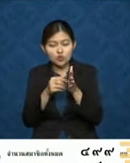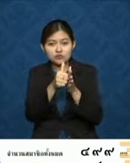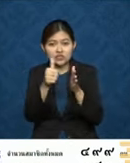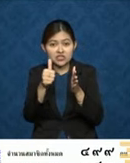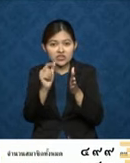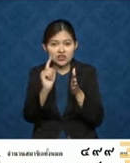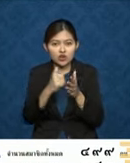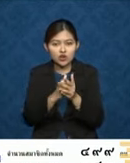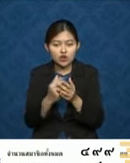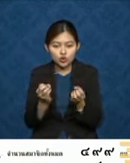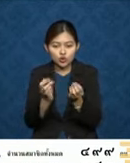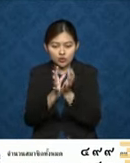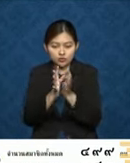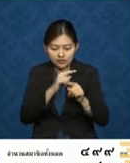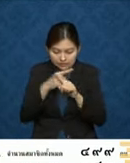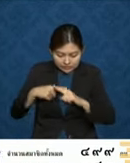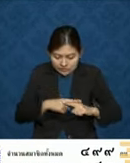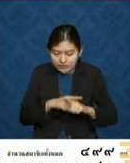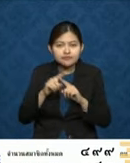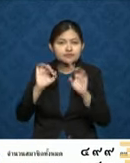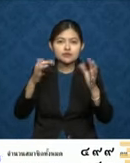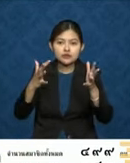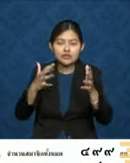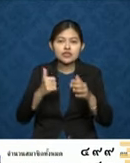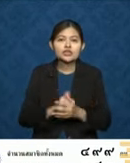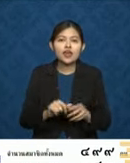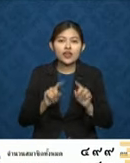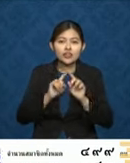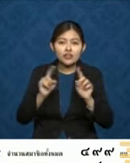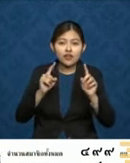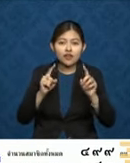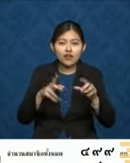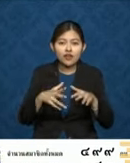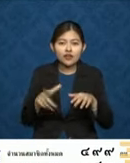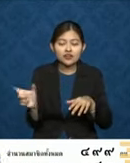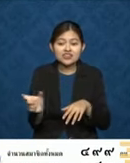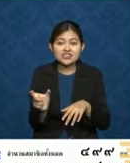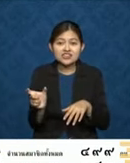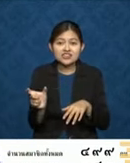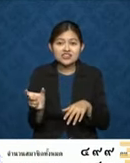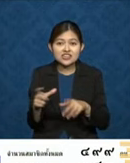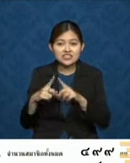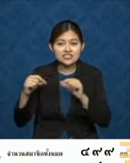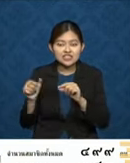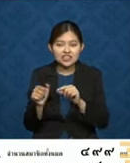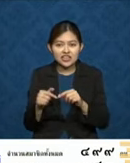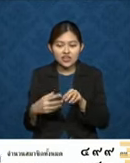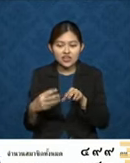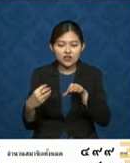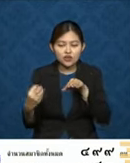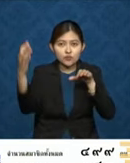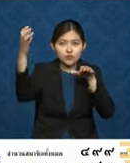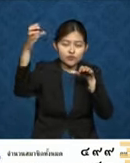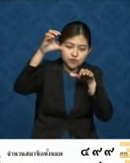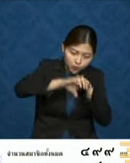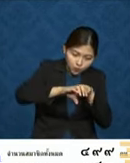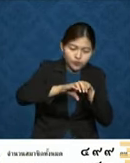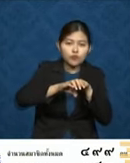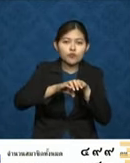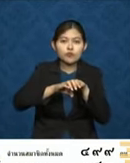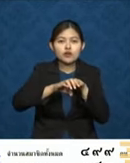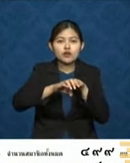ที่ไม่มีผู้ได้รับบาดเจ็บจากเหตุการณ์ในครั้งนี้เพียงแต่ไฟหน้าของรถแท็กซี่ที่อยู่ได้ด้านล่างได้รับความเสียหายเจ้าของรถแท็กซี่คัน